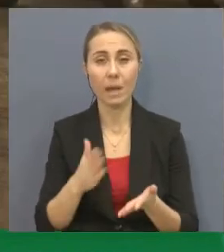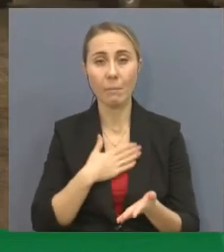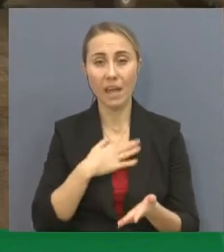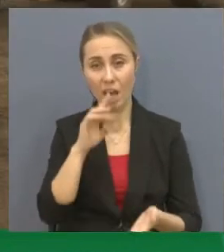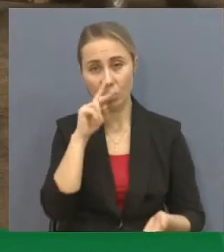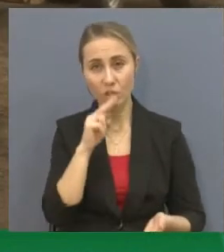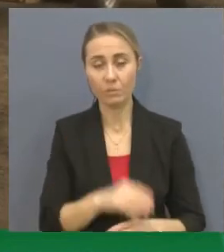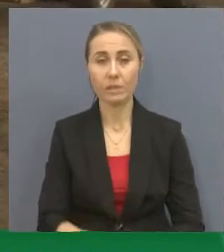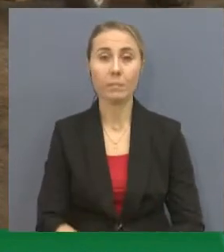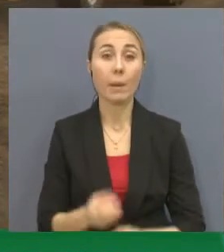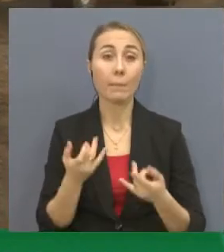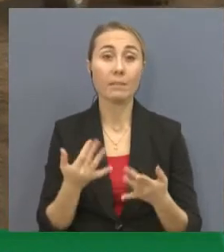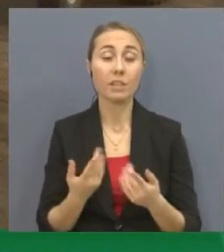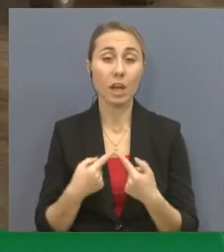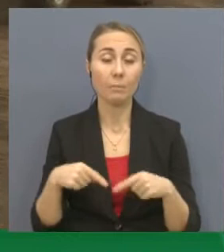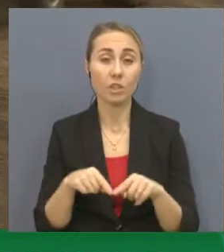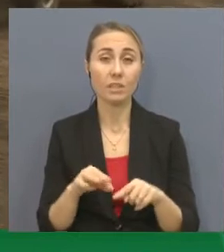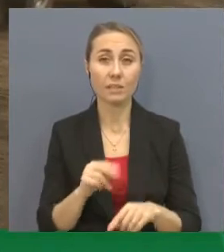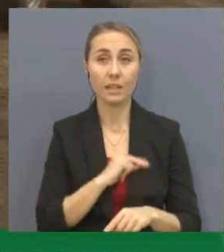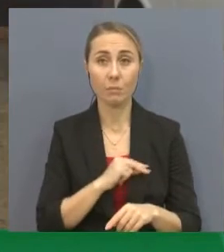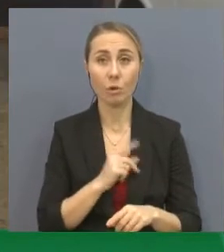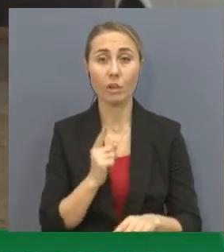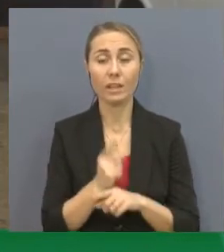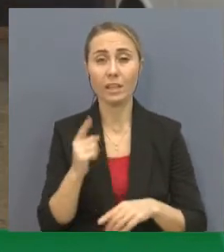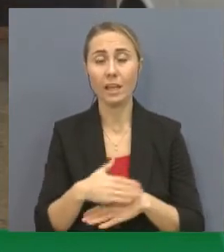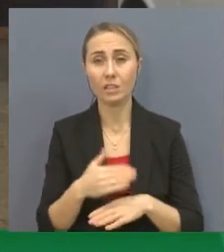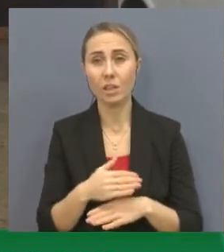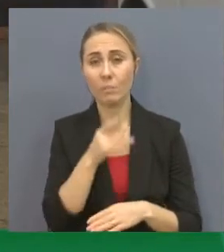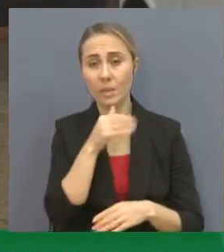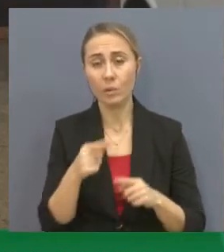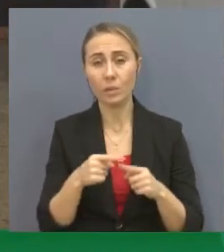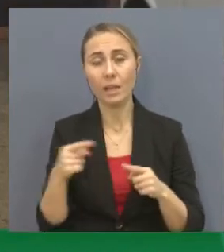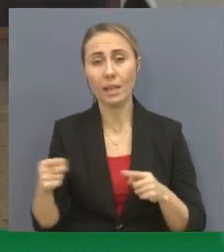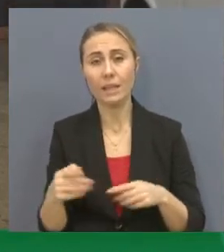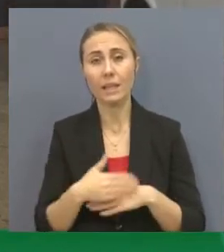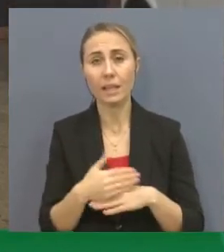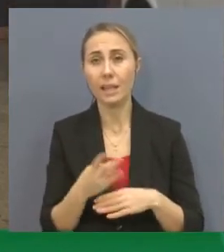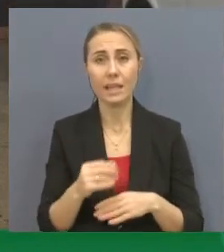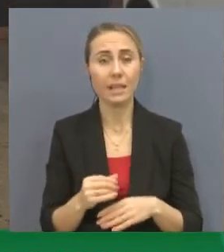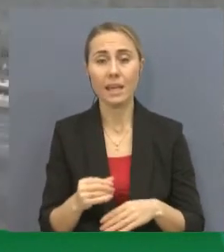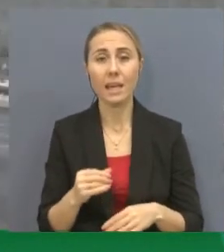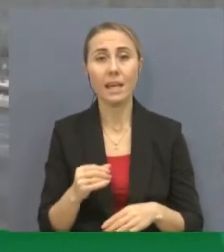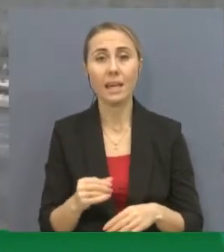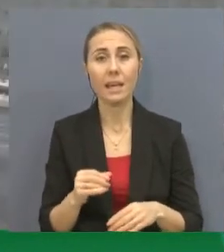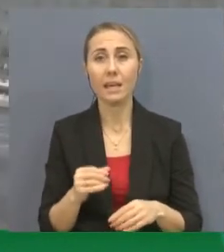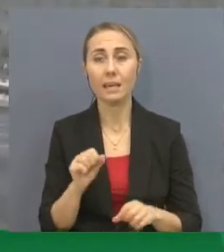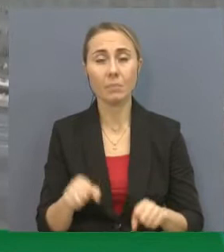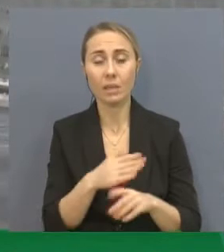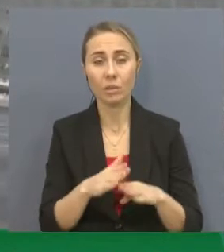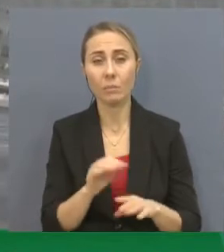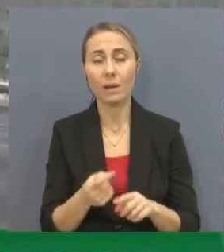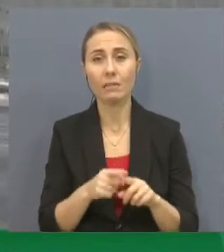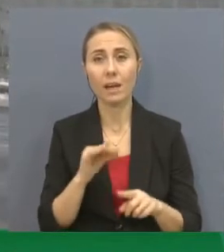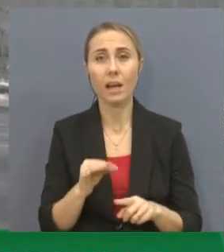привлеченные к общественным работам нарушителей на период отбывания наказаний не имеет права трудиться на постоянной работе основная категория